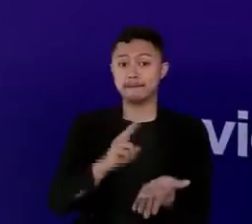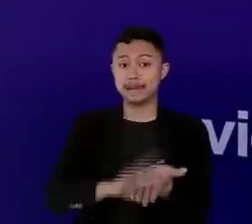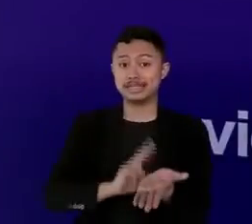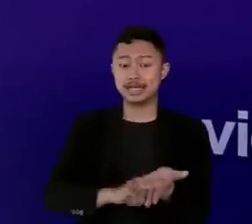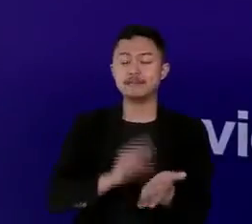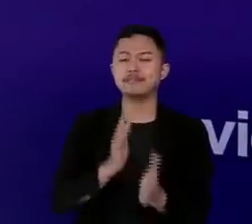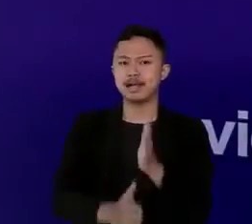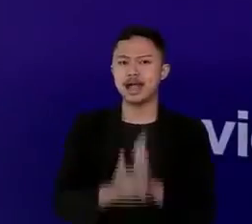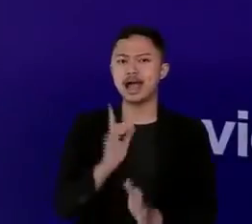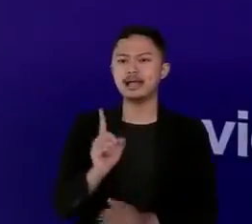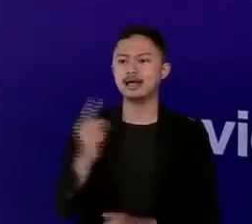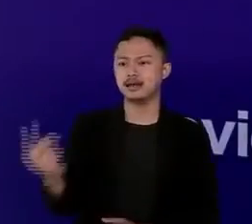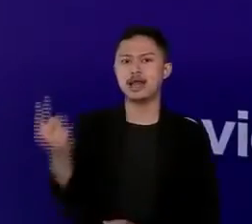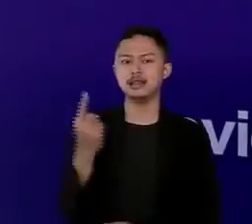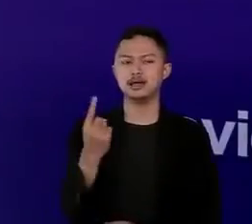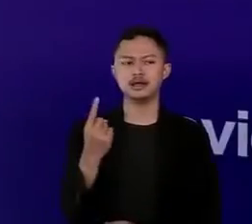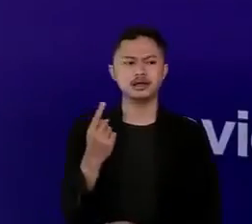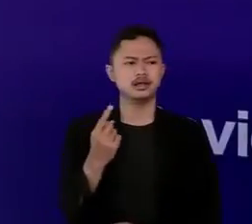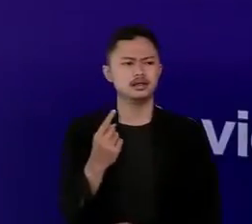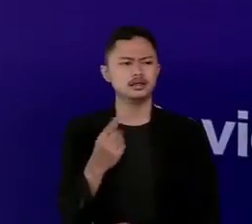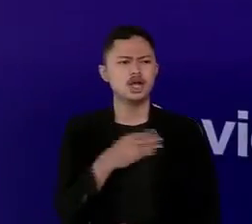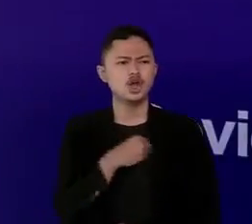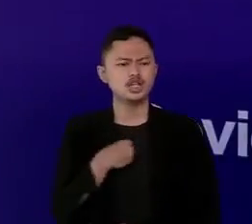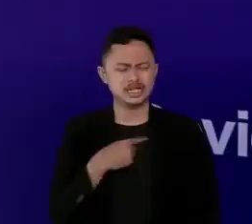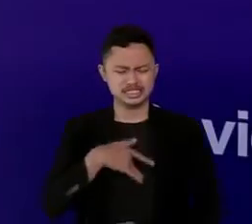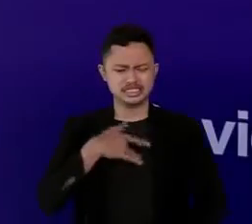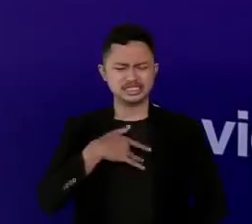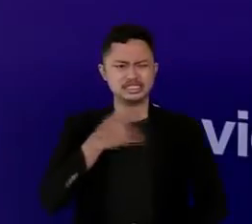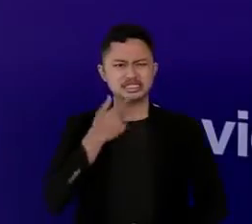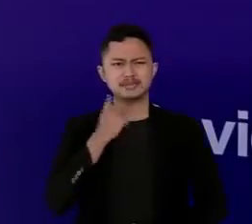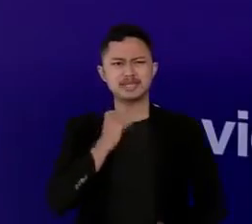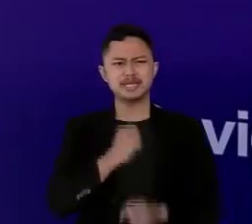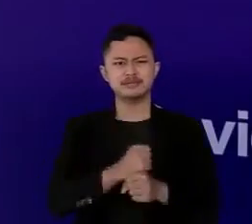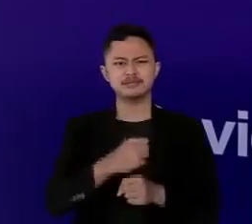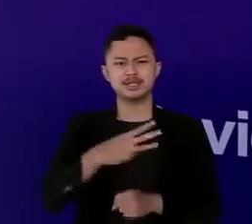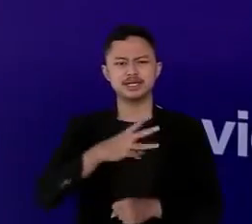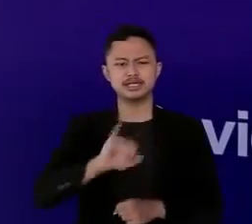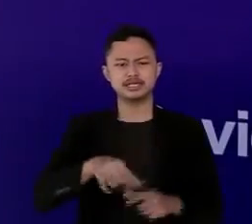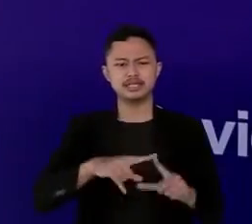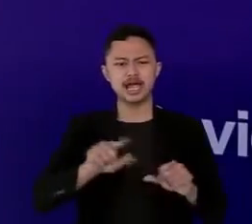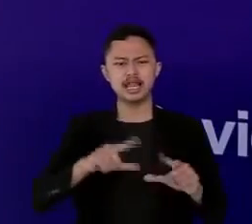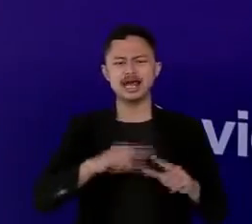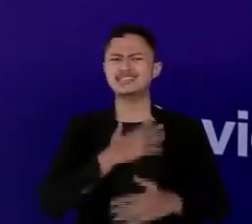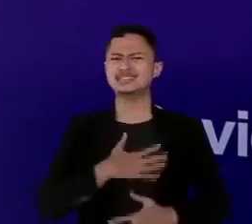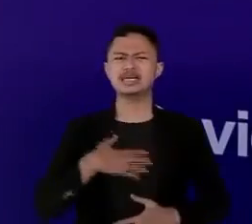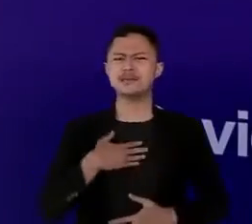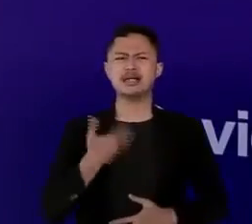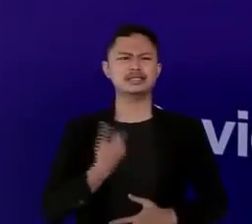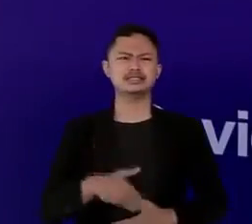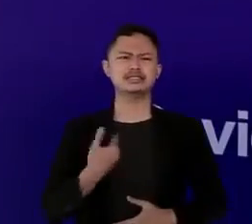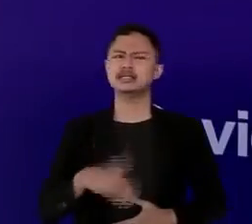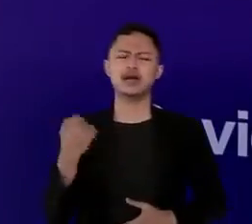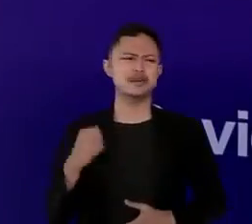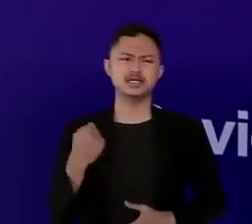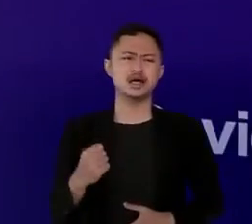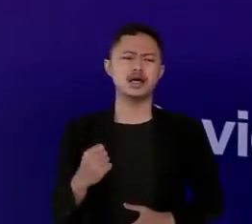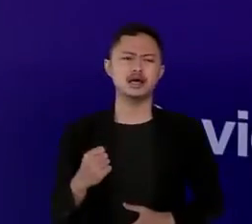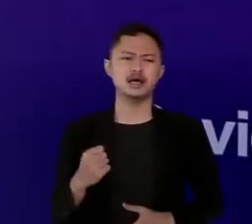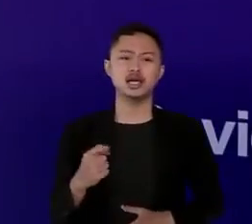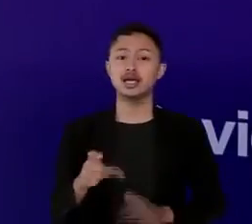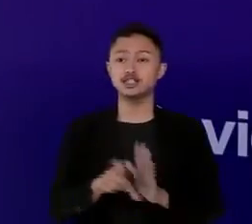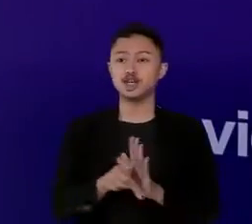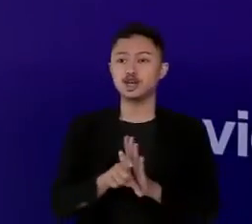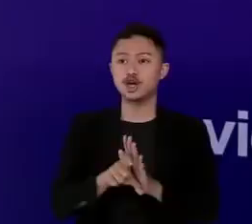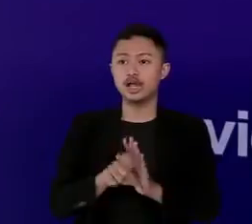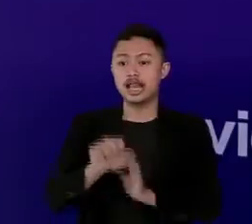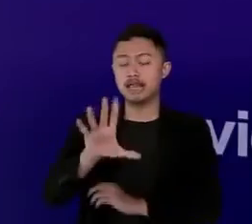datang kepada saya gejalanya sungguh tidak nyaman mereka Yang biasanya Fit itu sebagian besar lebih dari